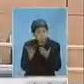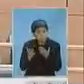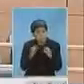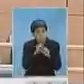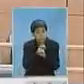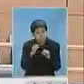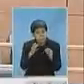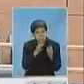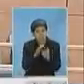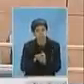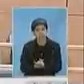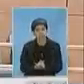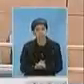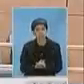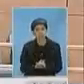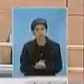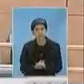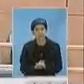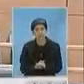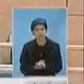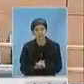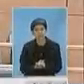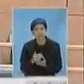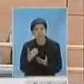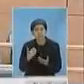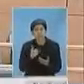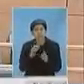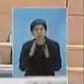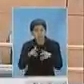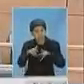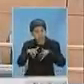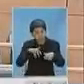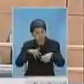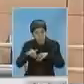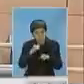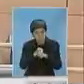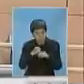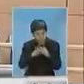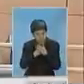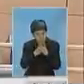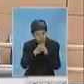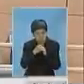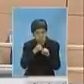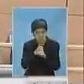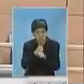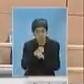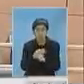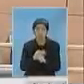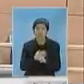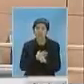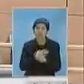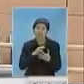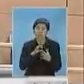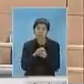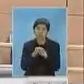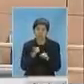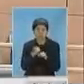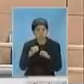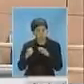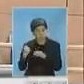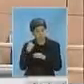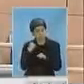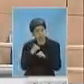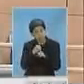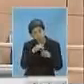ใครคิดว่าวันหนึ่งพี่น้องร่วมขบวนการต่อสู้จะขยายอาณาเขตขยายพลังไปใน